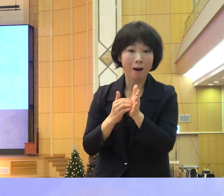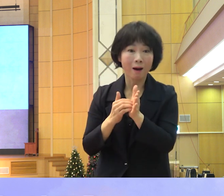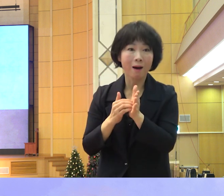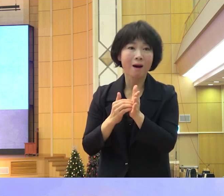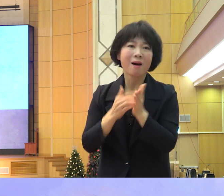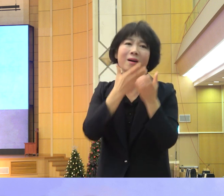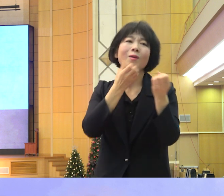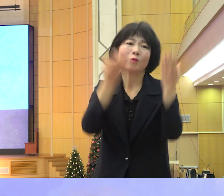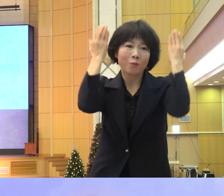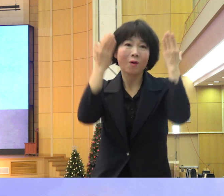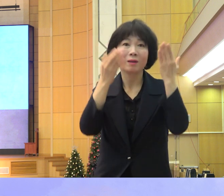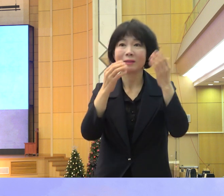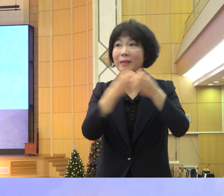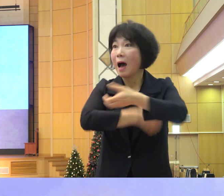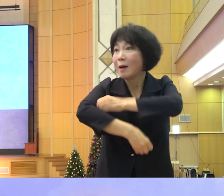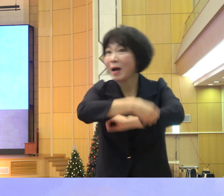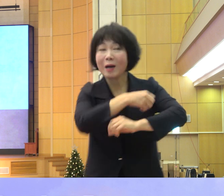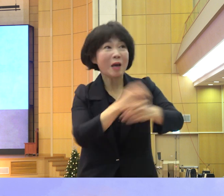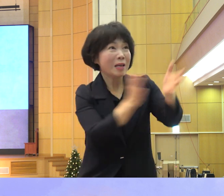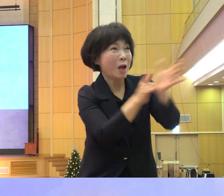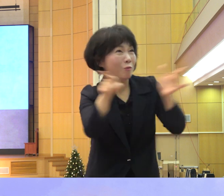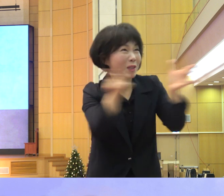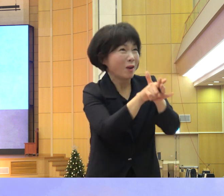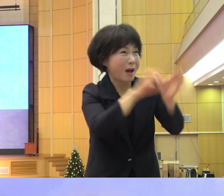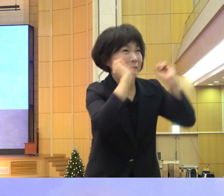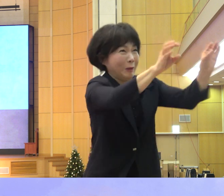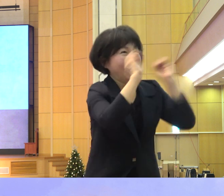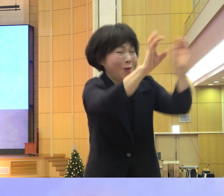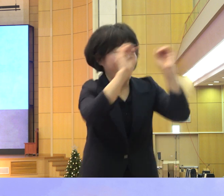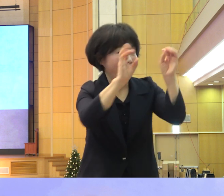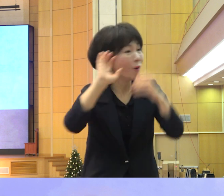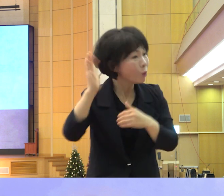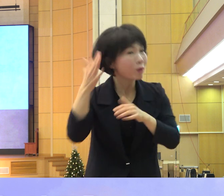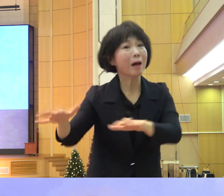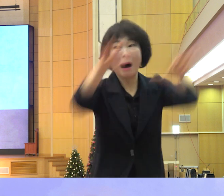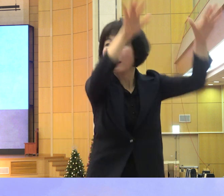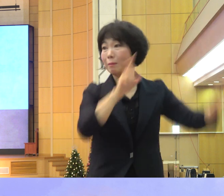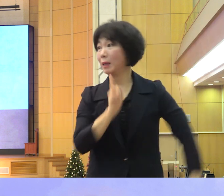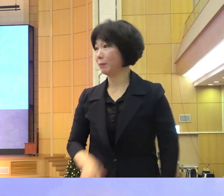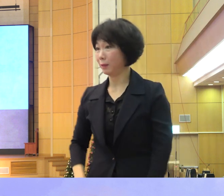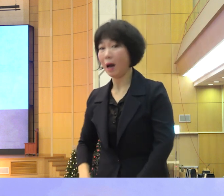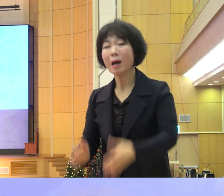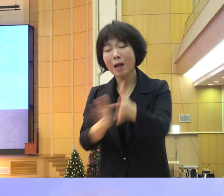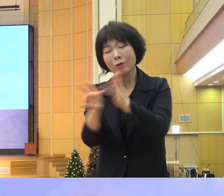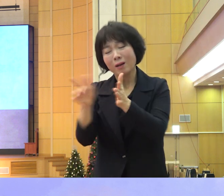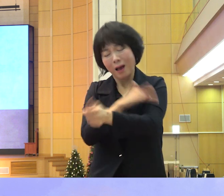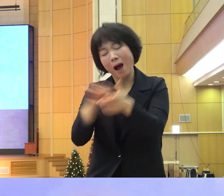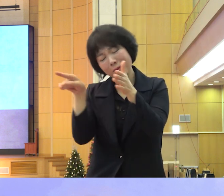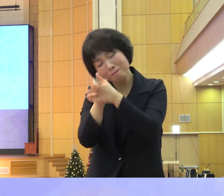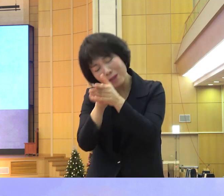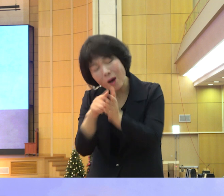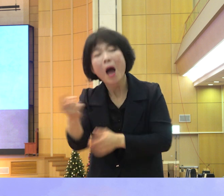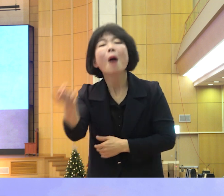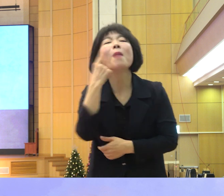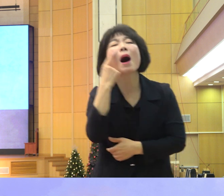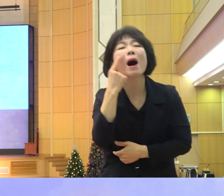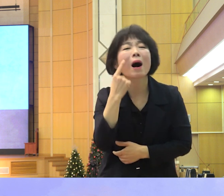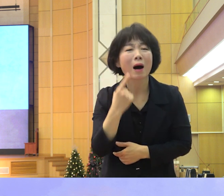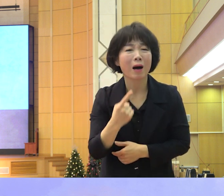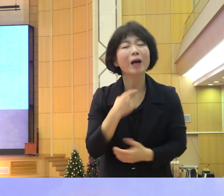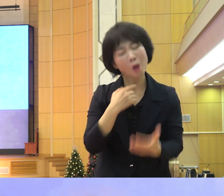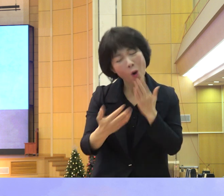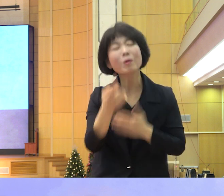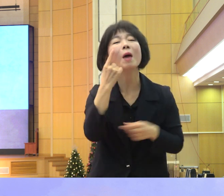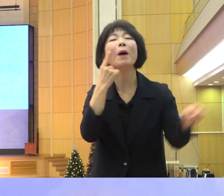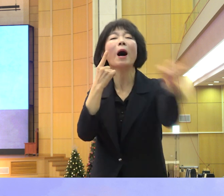할렐루야. 그러니까 예수를 믿는 거예요. 예? 믿어봐요. 맛을 봐야 맛을